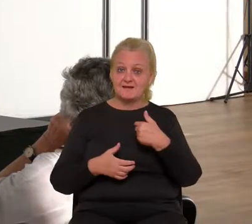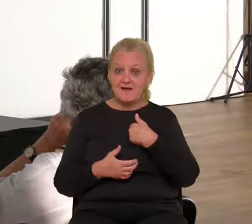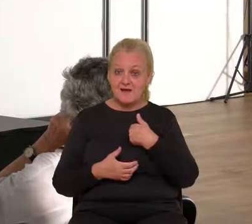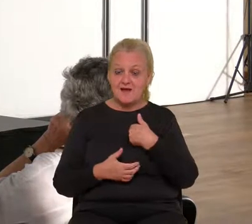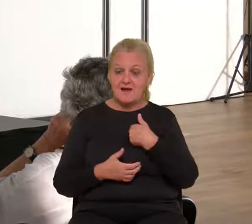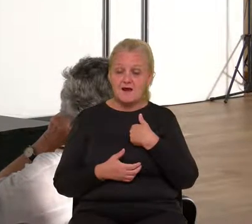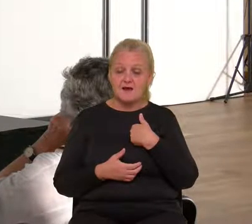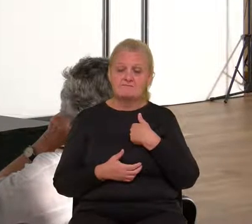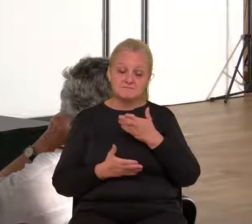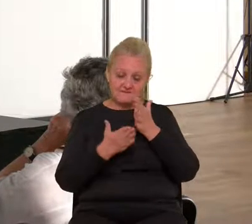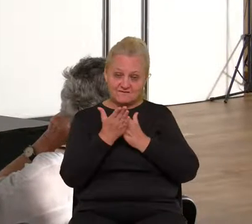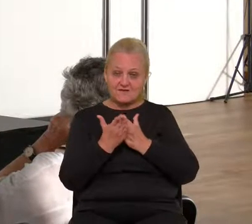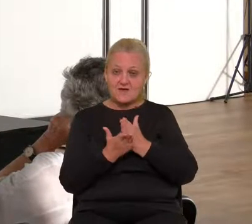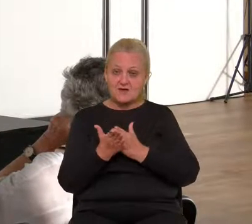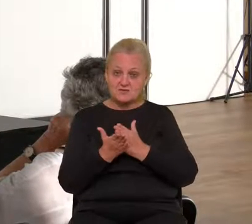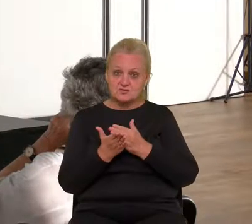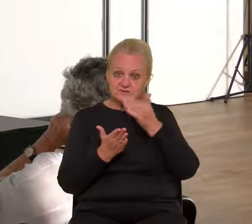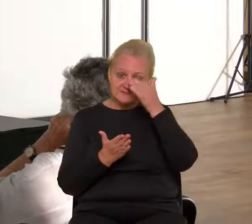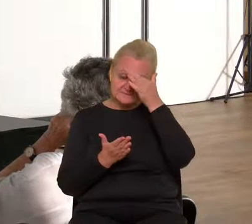część mnie, która wierzy